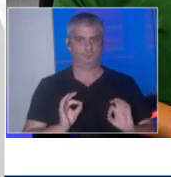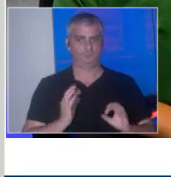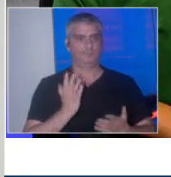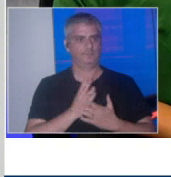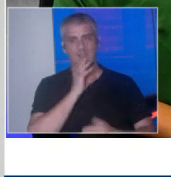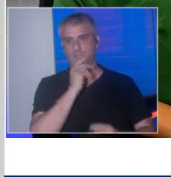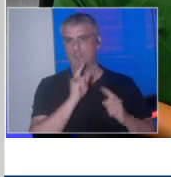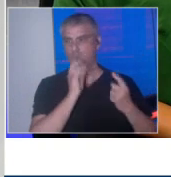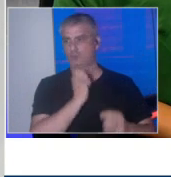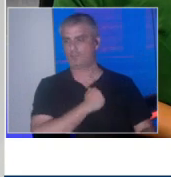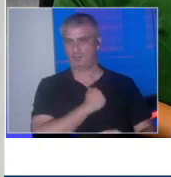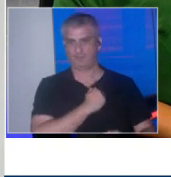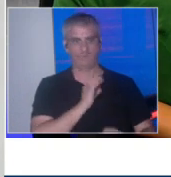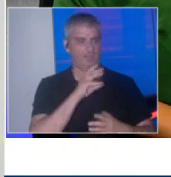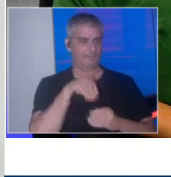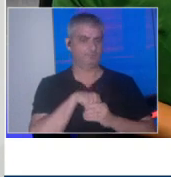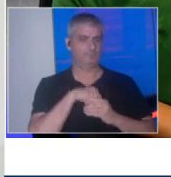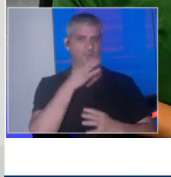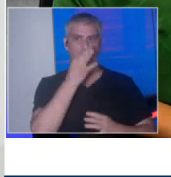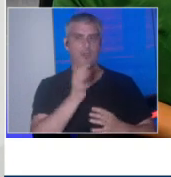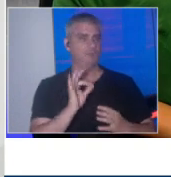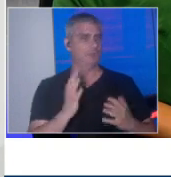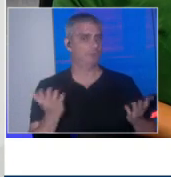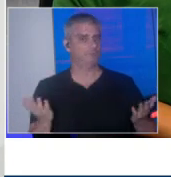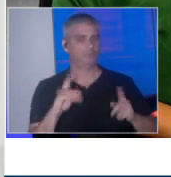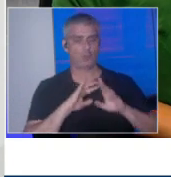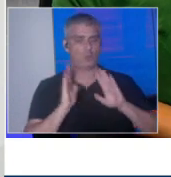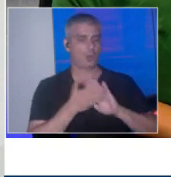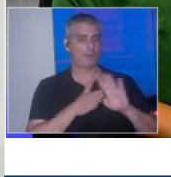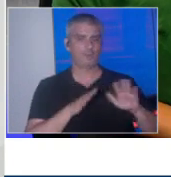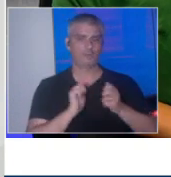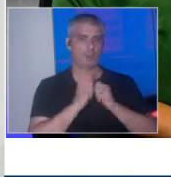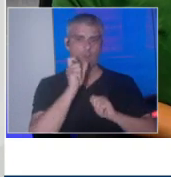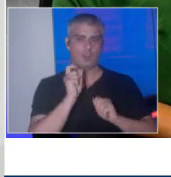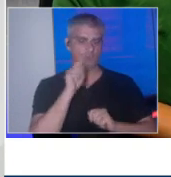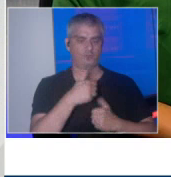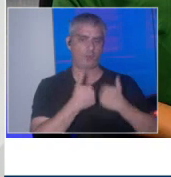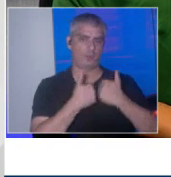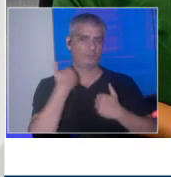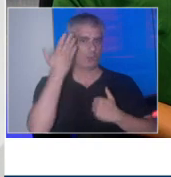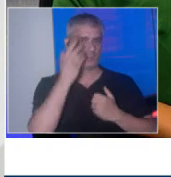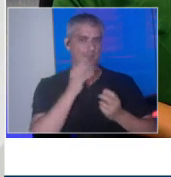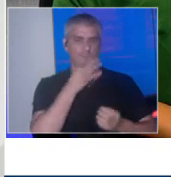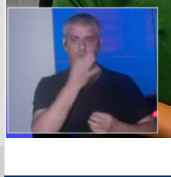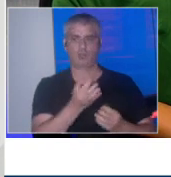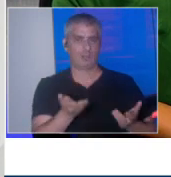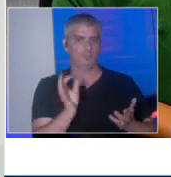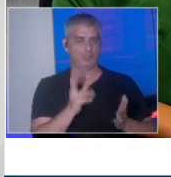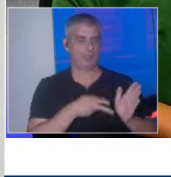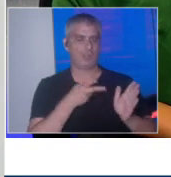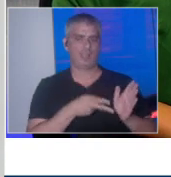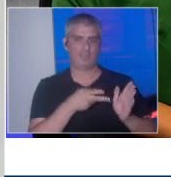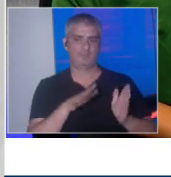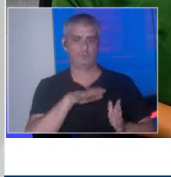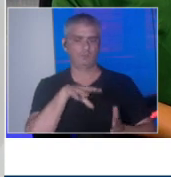כאן אביעד באירוע של בני ברק, וזה גם באמת חלק מהשאלה של כל ממשלה או כל אדם שיבוא להתמודד בעתיד עם השאלה הזאת של הרכבת